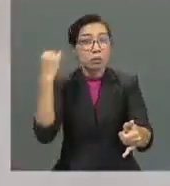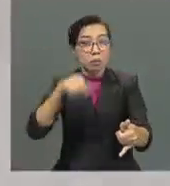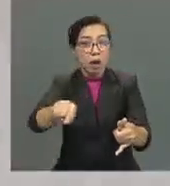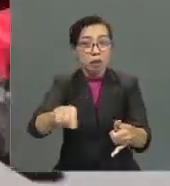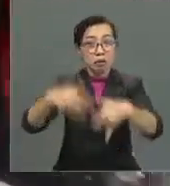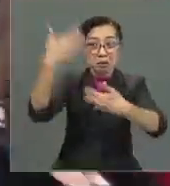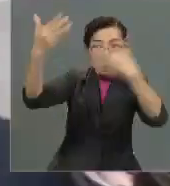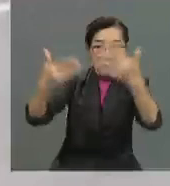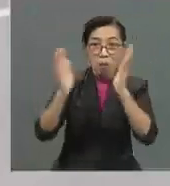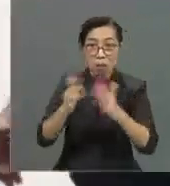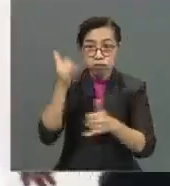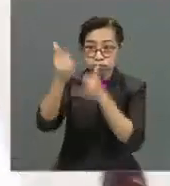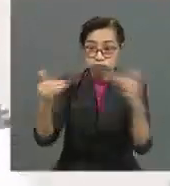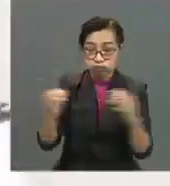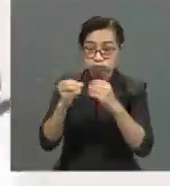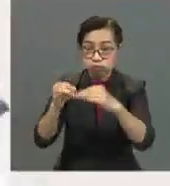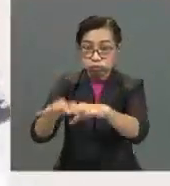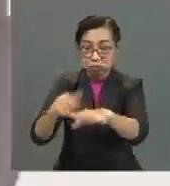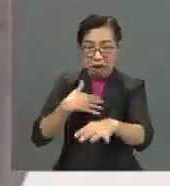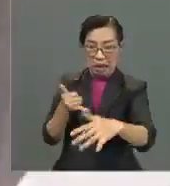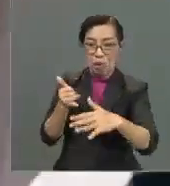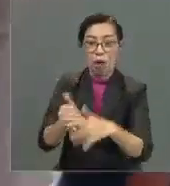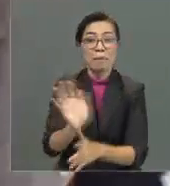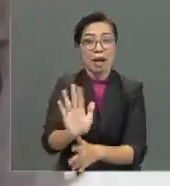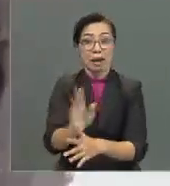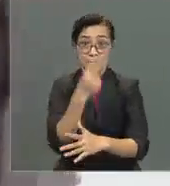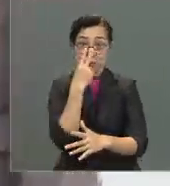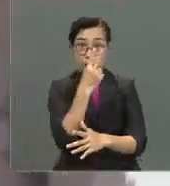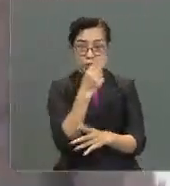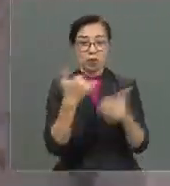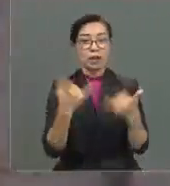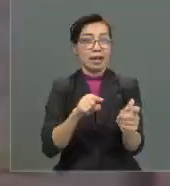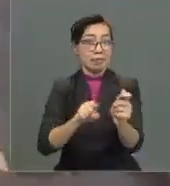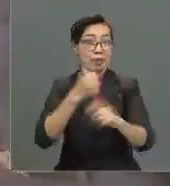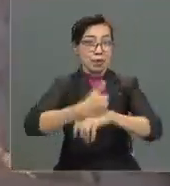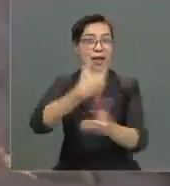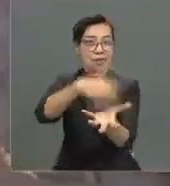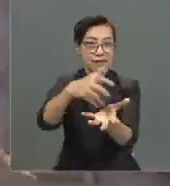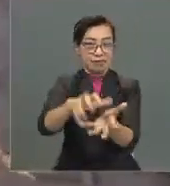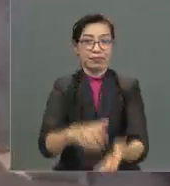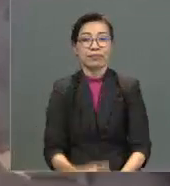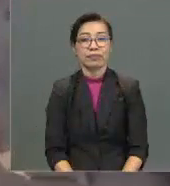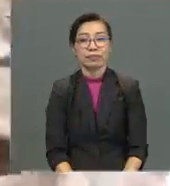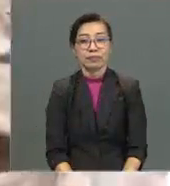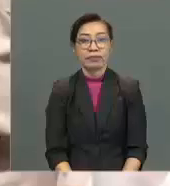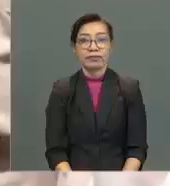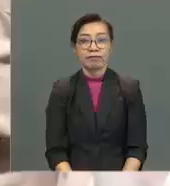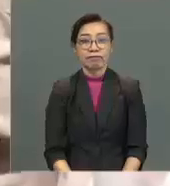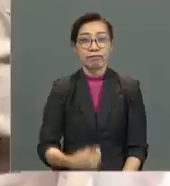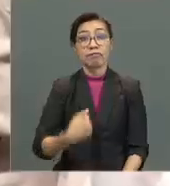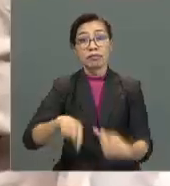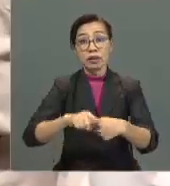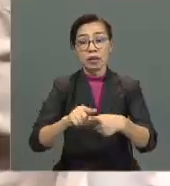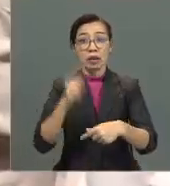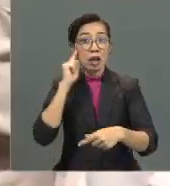ม่ไปร่วมกิจกรรมที่มีคนอยู่เป็นจำนวนมากไปฟังการชี้แจงประเด็นนี้เพิ่มเติมจากนายอำเภอยะรังค่ะ ในส่วนของบุค